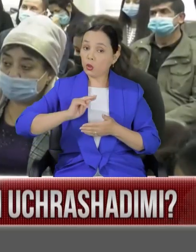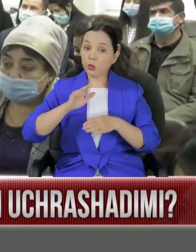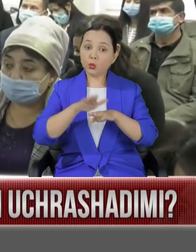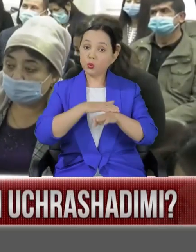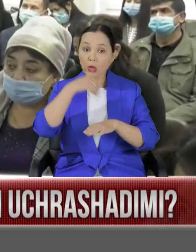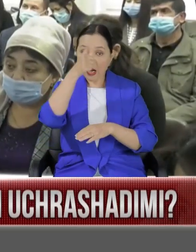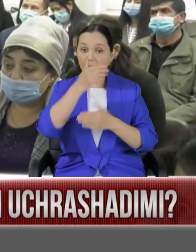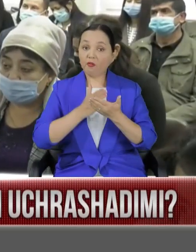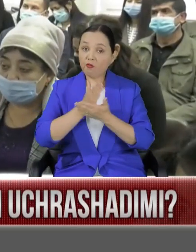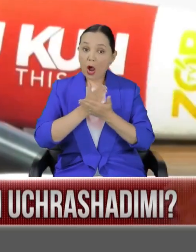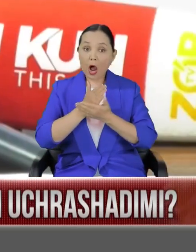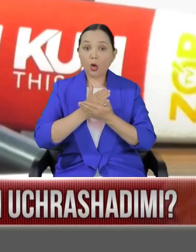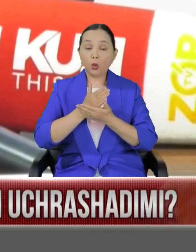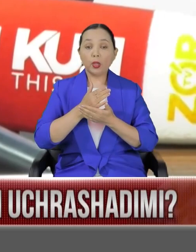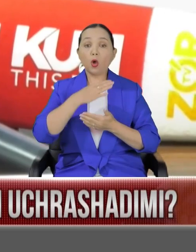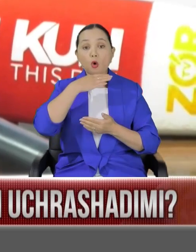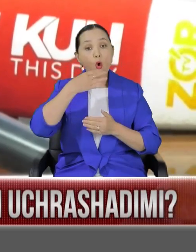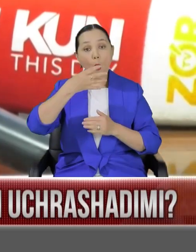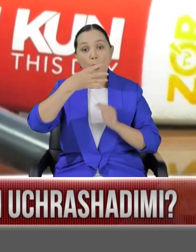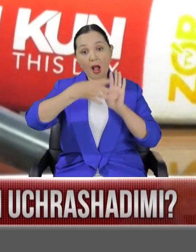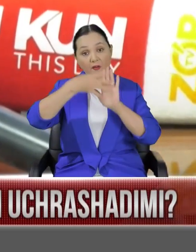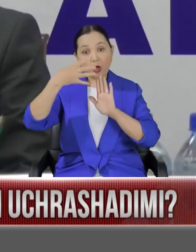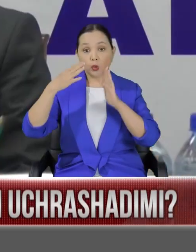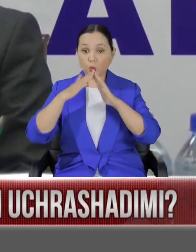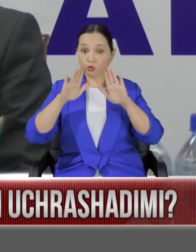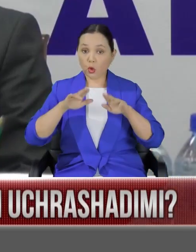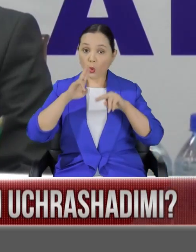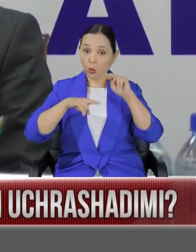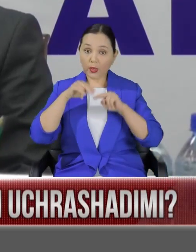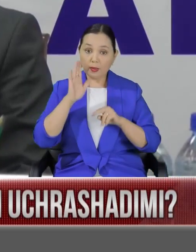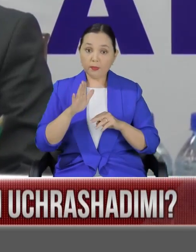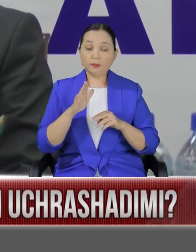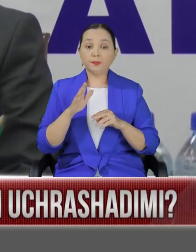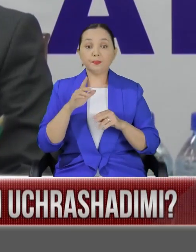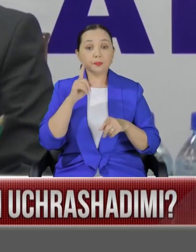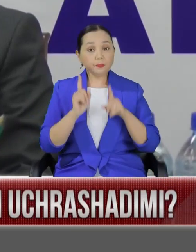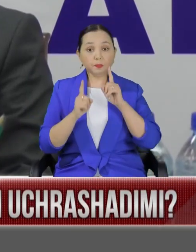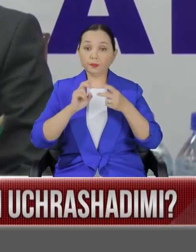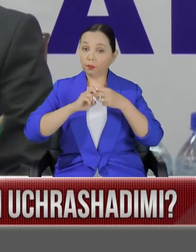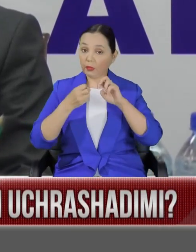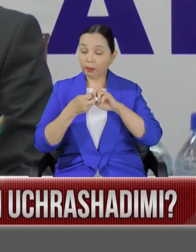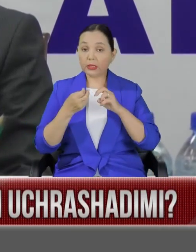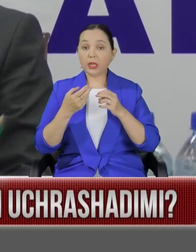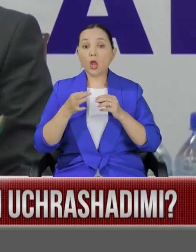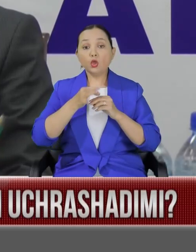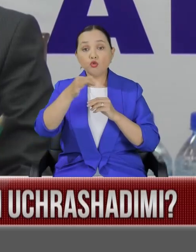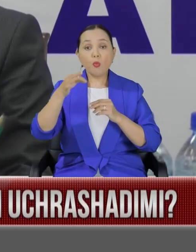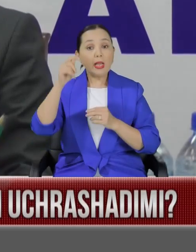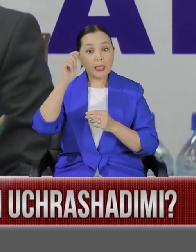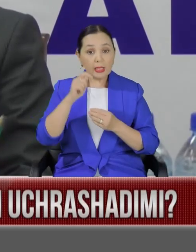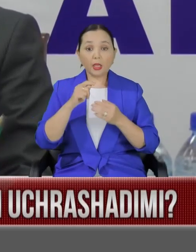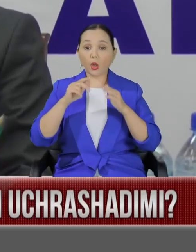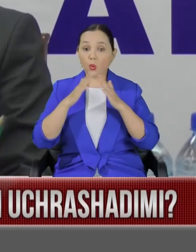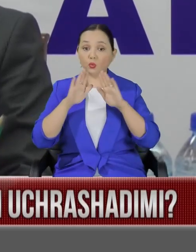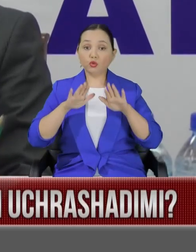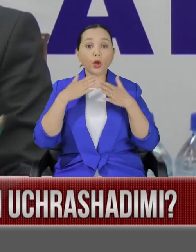ko'rsatayotgan faxriy ijodkorlarga ko'p qavatli uy-joy quriladigan bo'ldi. Haqqi masalan tumanlardan kelgani bor, uy-joy yo'q, bor u